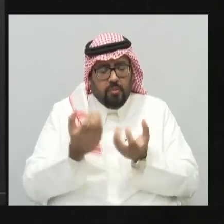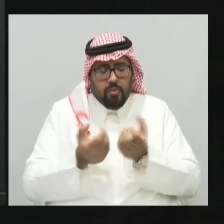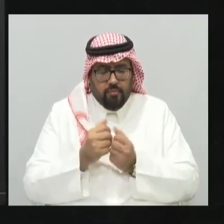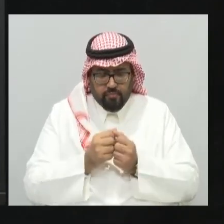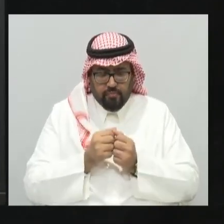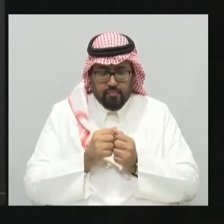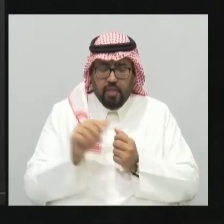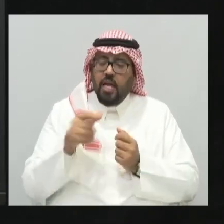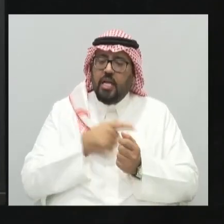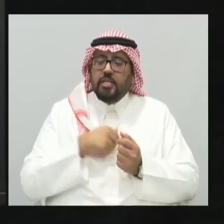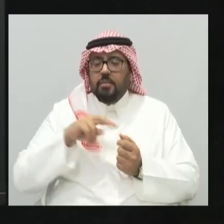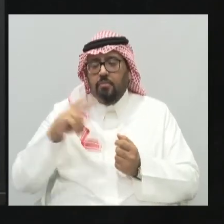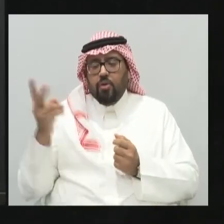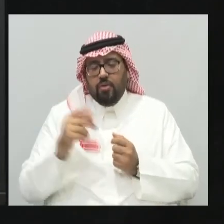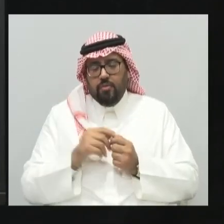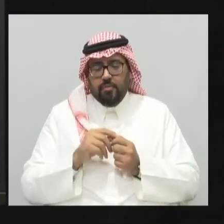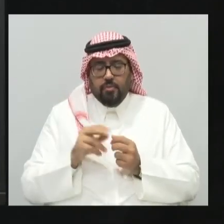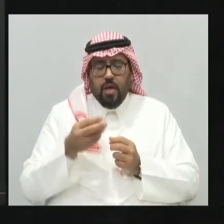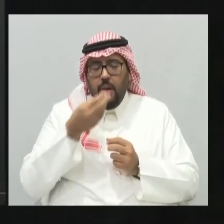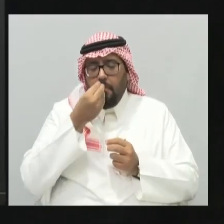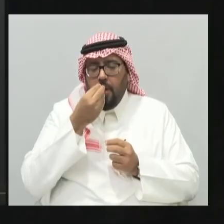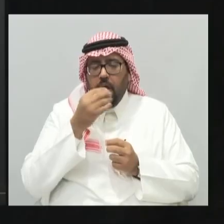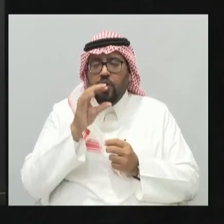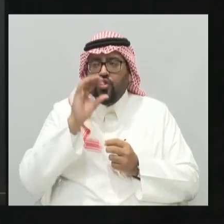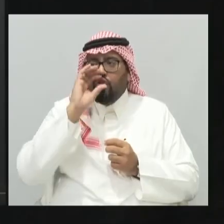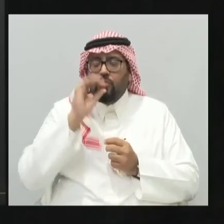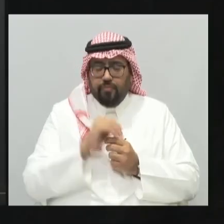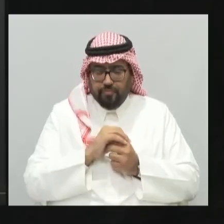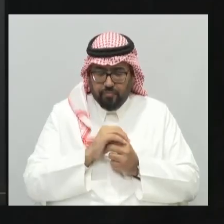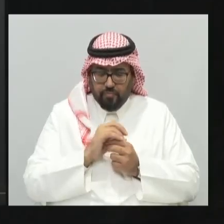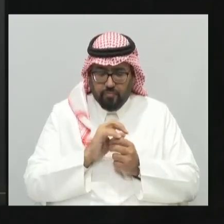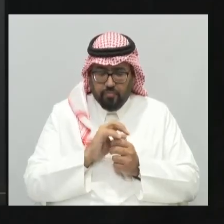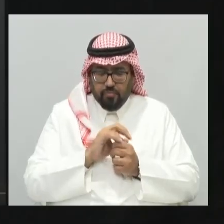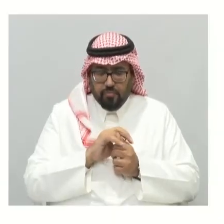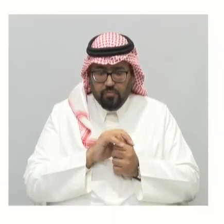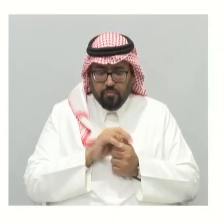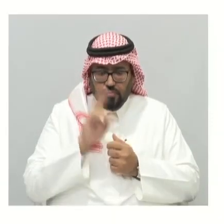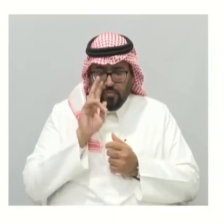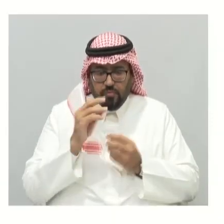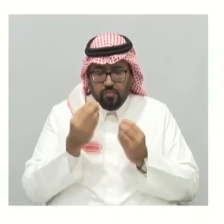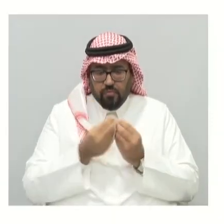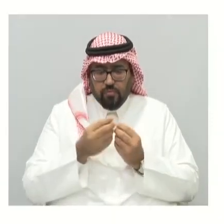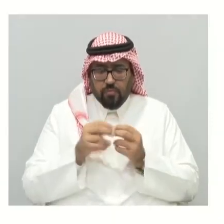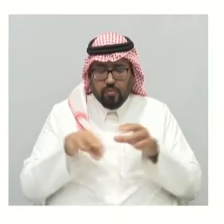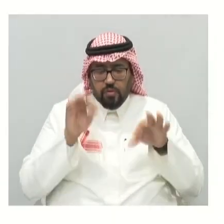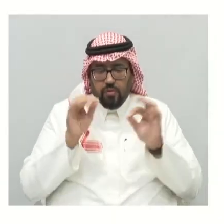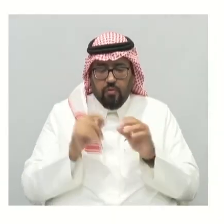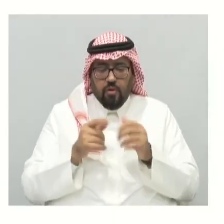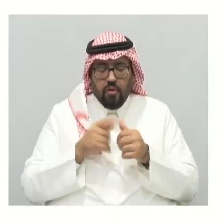فيه اسماء اخرى لا يصبح ماء للشرب طيب نشوف مع بعض